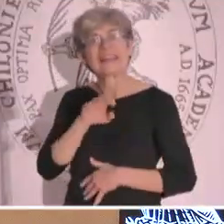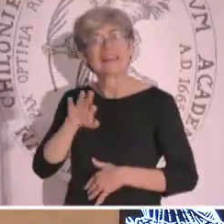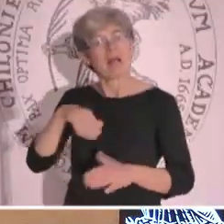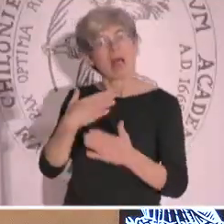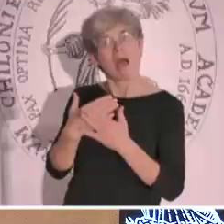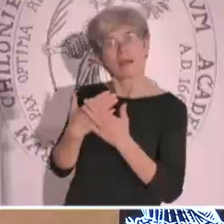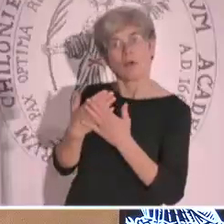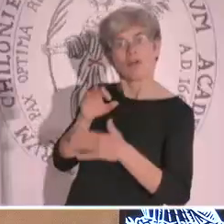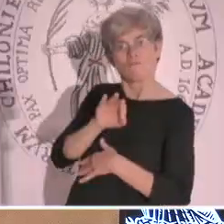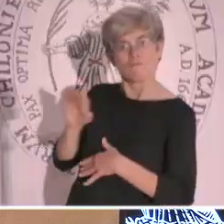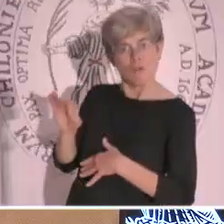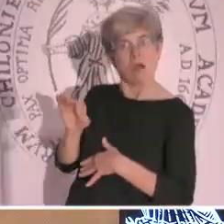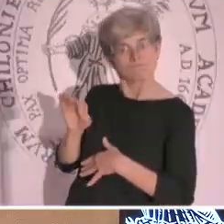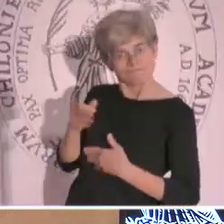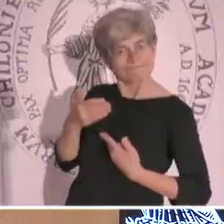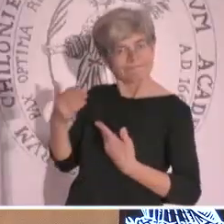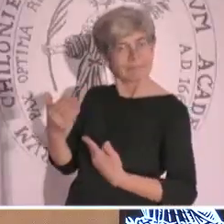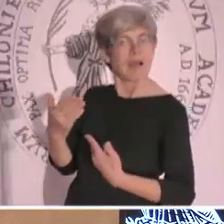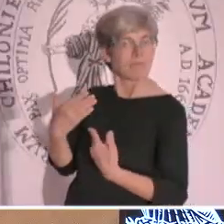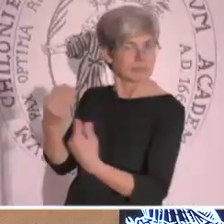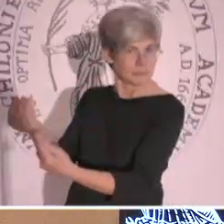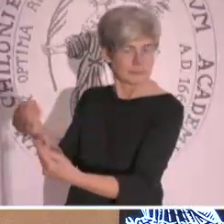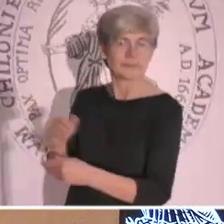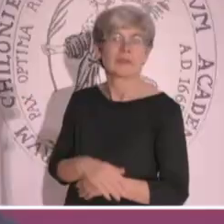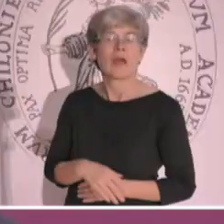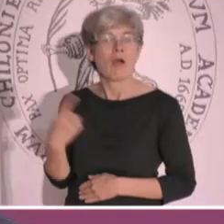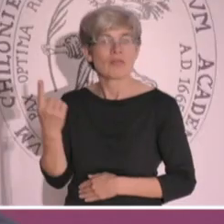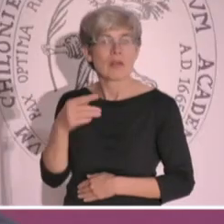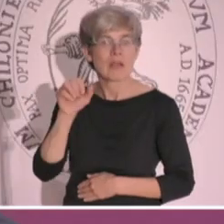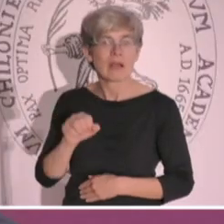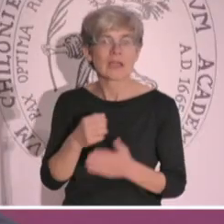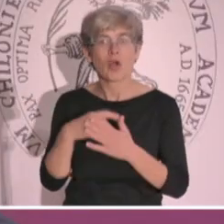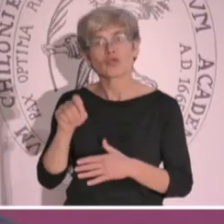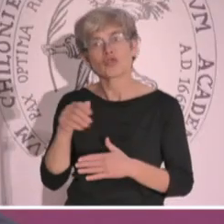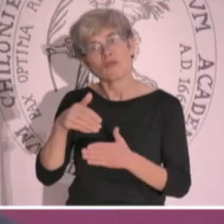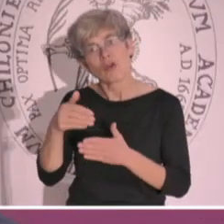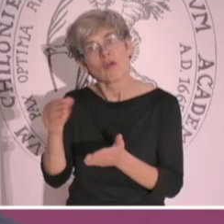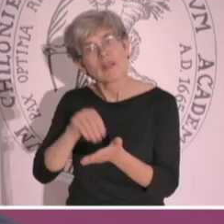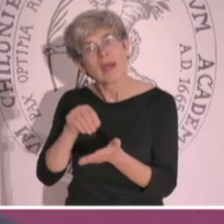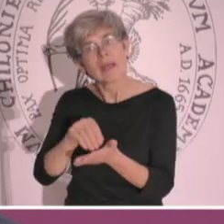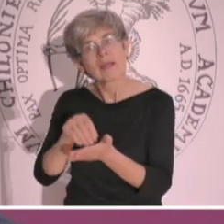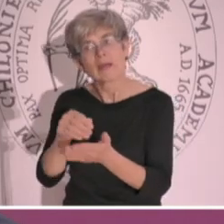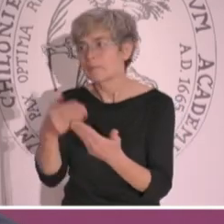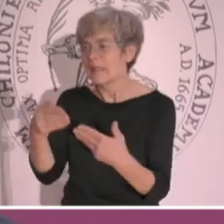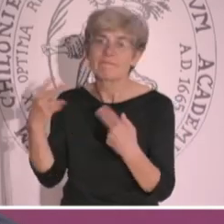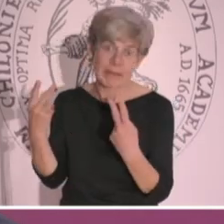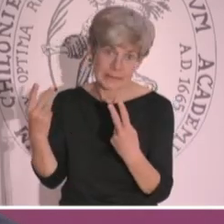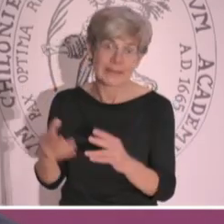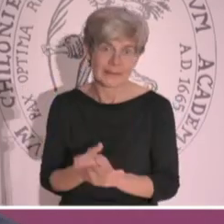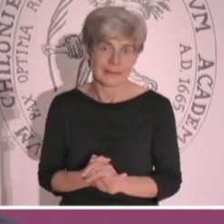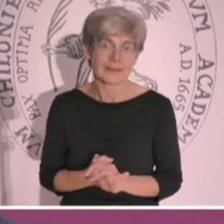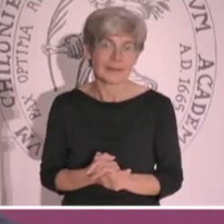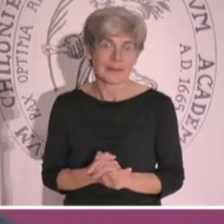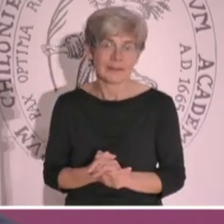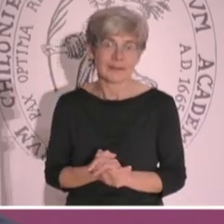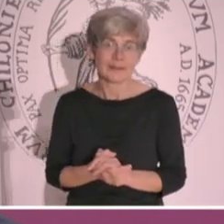Angebot zu nutzen, weitestgehend sozusagen auch in ihrem Studienfortlauf dabei zu bleiben, das ist ganz wichtig, sodass wir